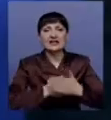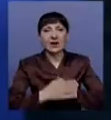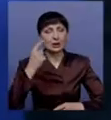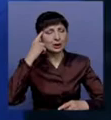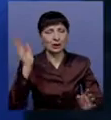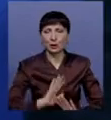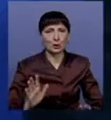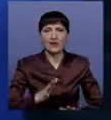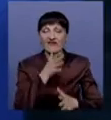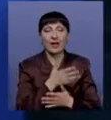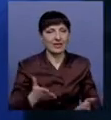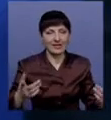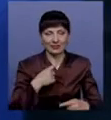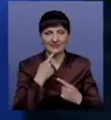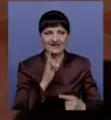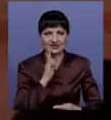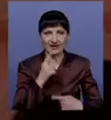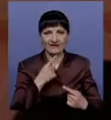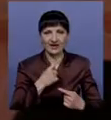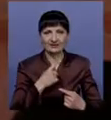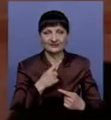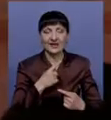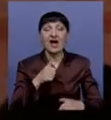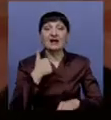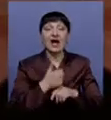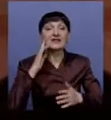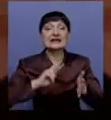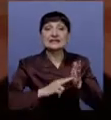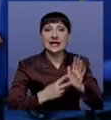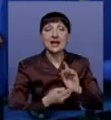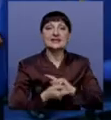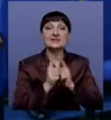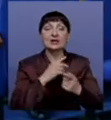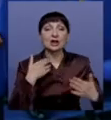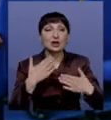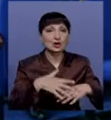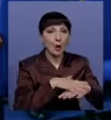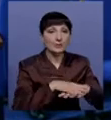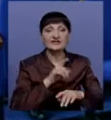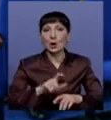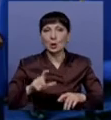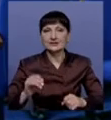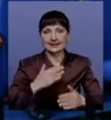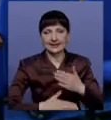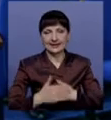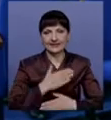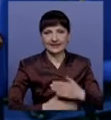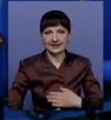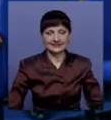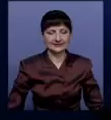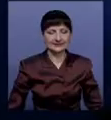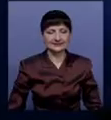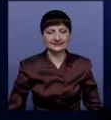нет времени, говорит начинающая певица и мотиватор. Главная цель – изменить отношение общества к людям с ограниченными